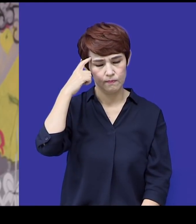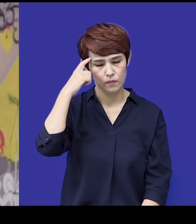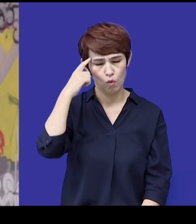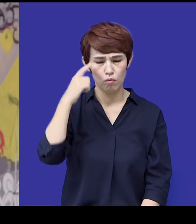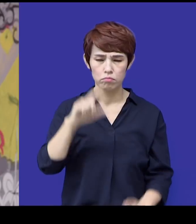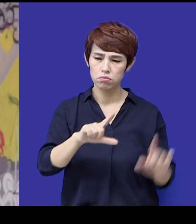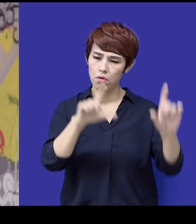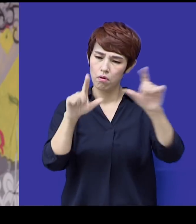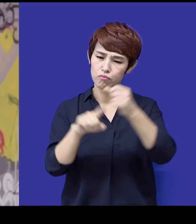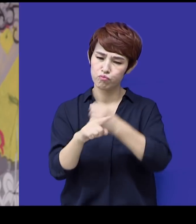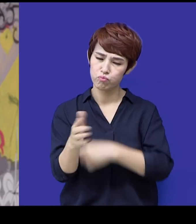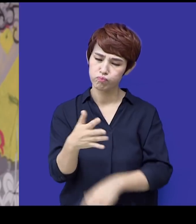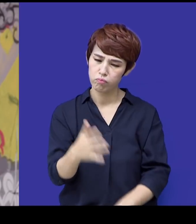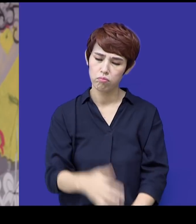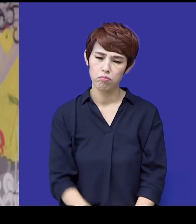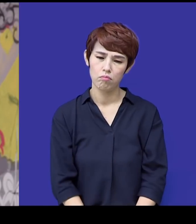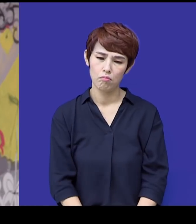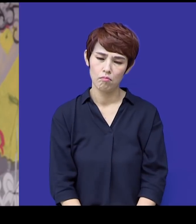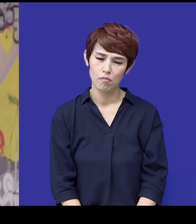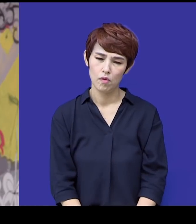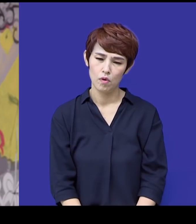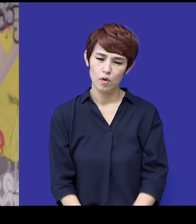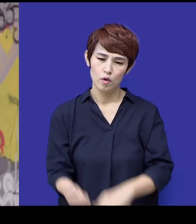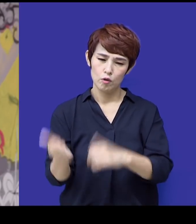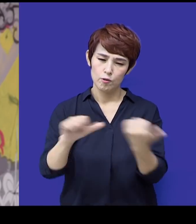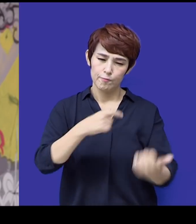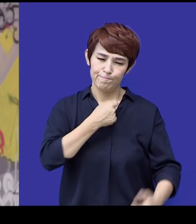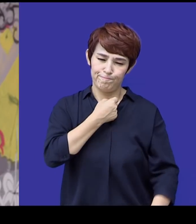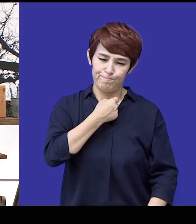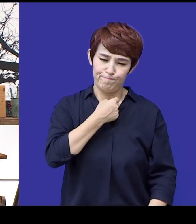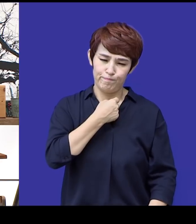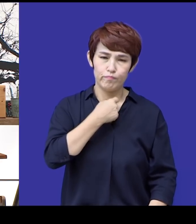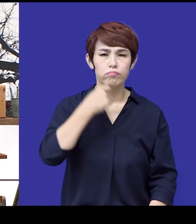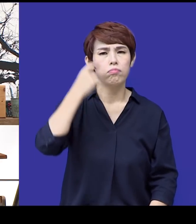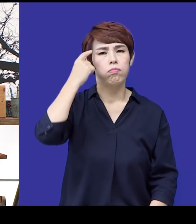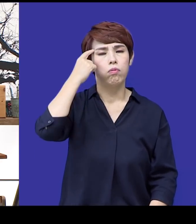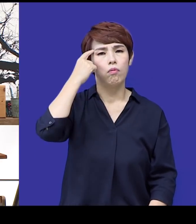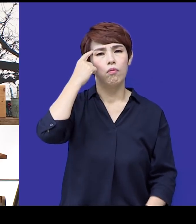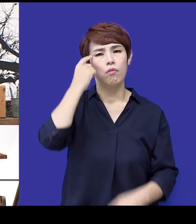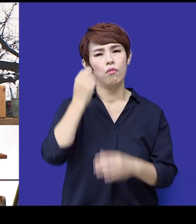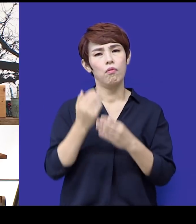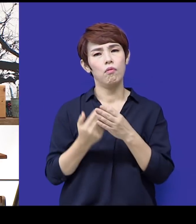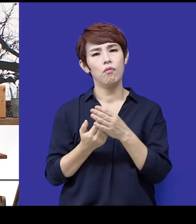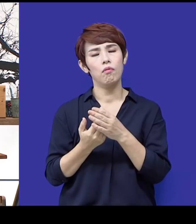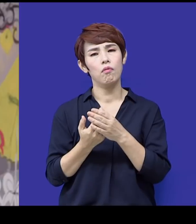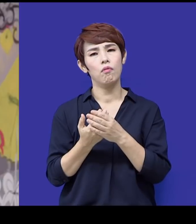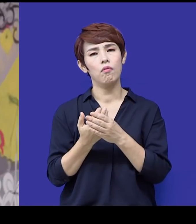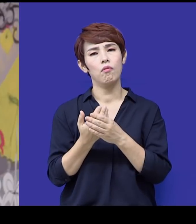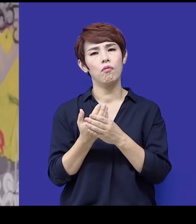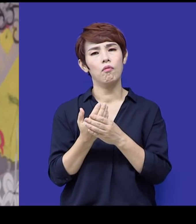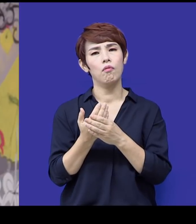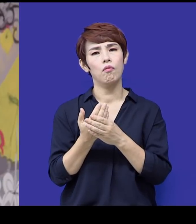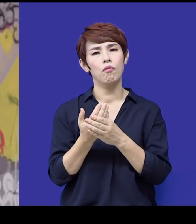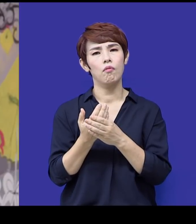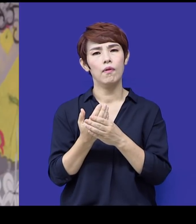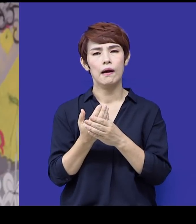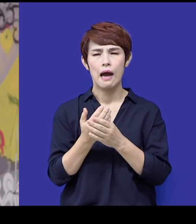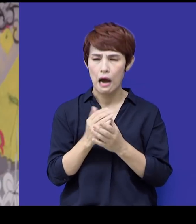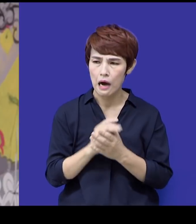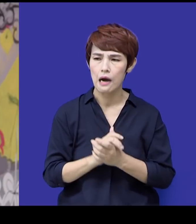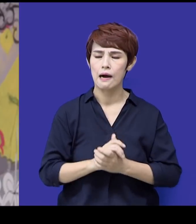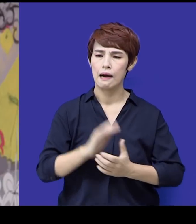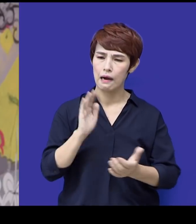왜 사나 죽고 싶은 생각이 들더라고요. 또 네. 잠깐. 예. 그래서 내가 이러다가는